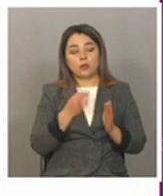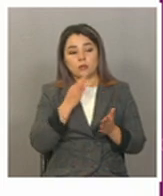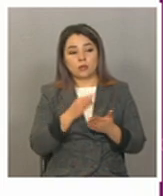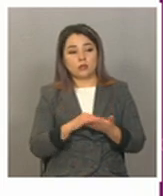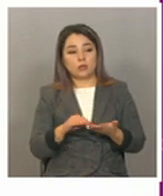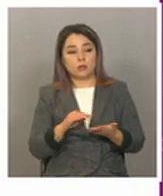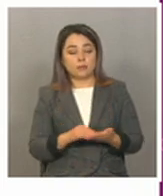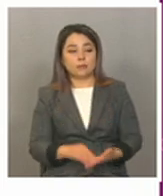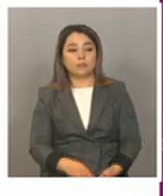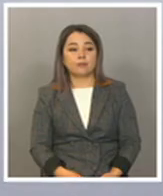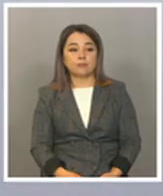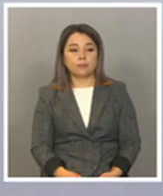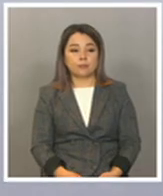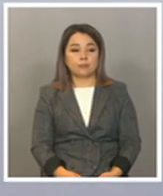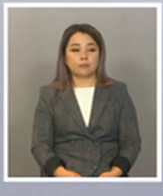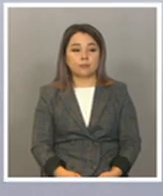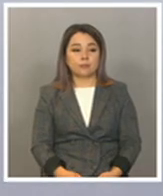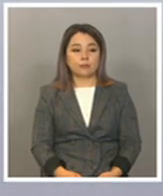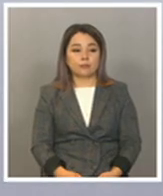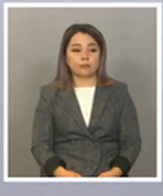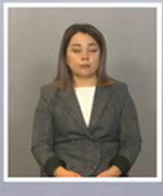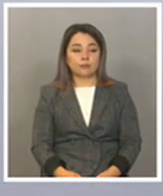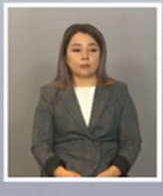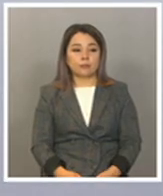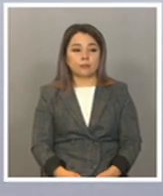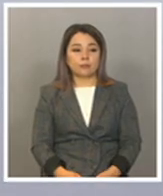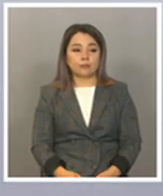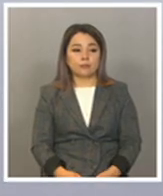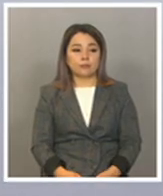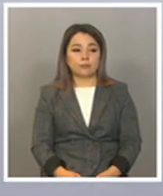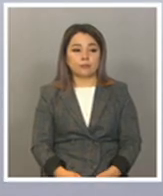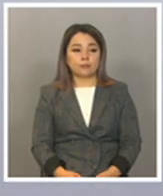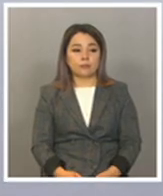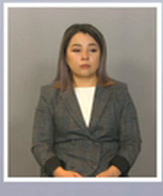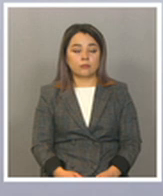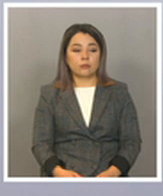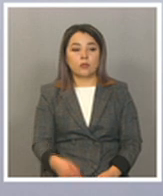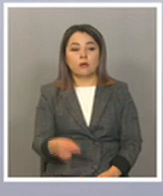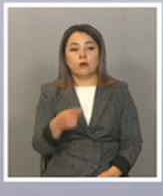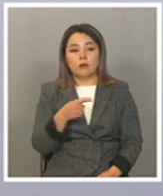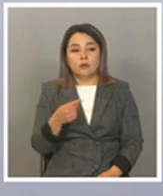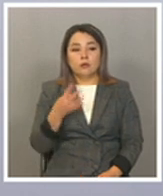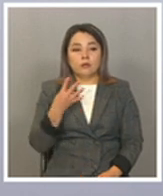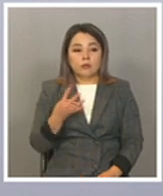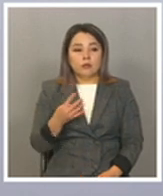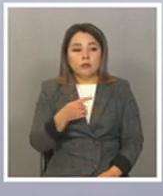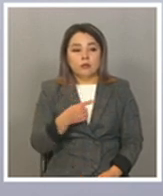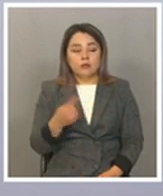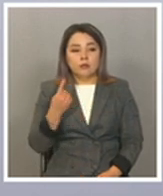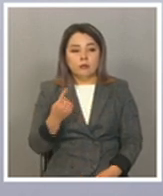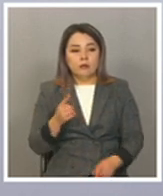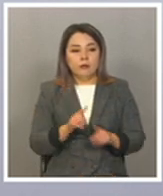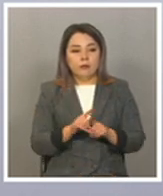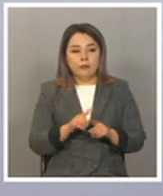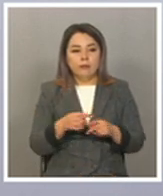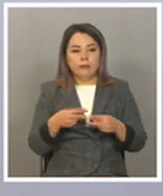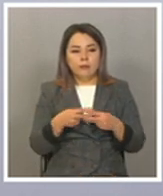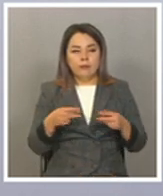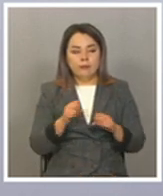x қосылған 1. Мүмкін мәндер жиыны x-ы минус 4-ке және минус 1-ге тең болмауы